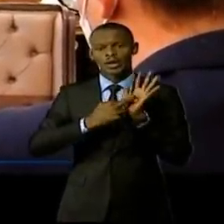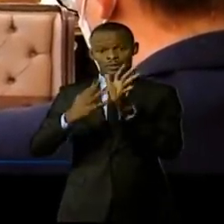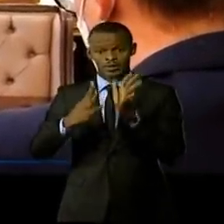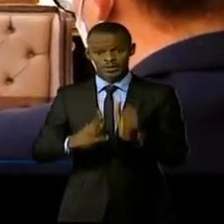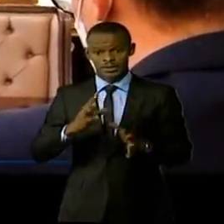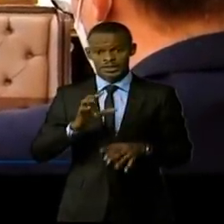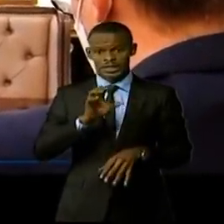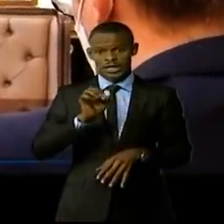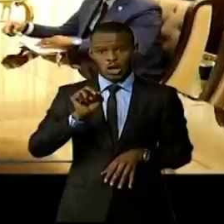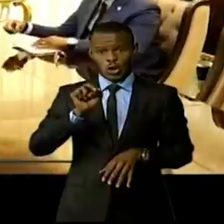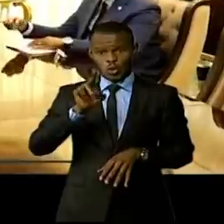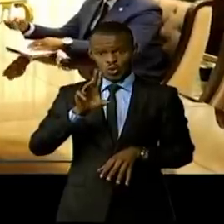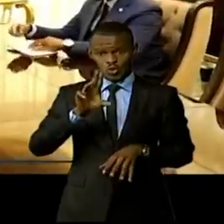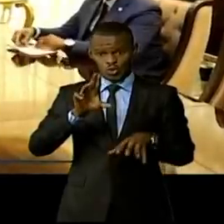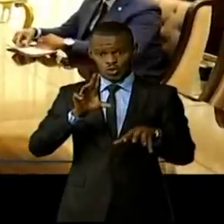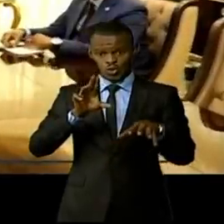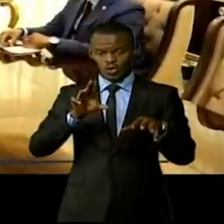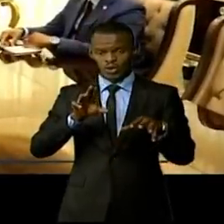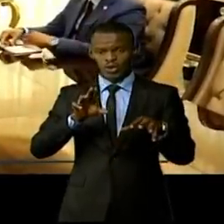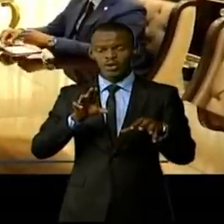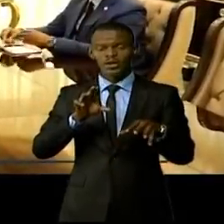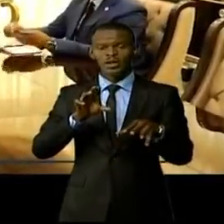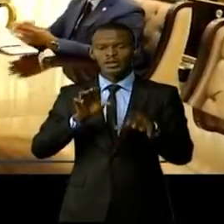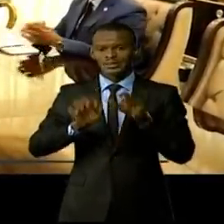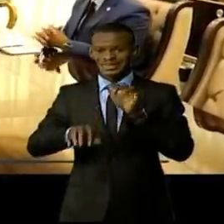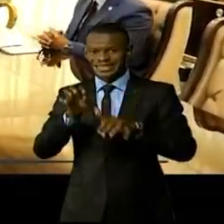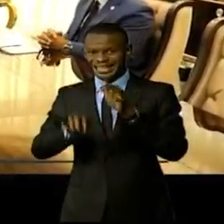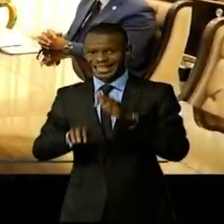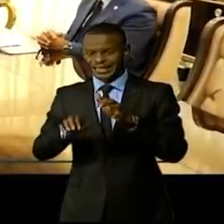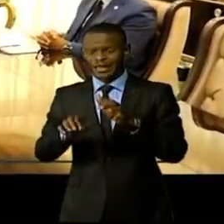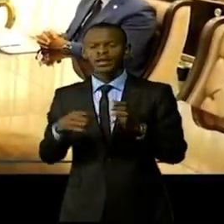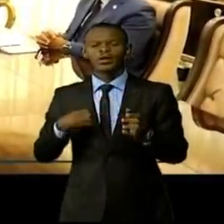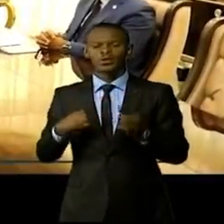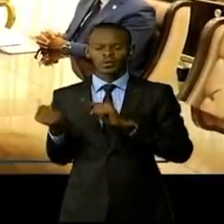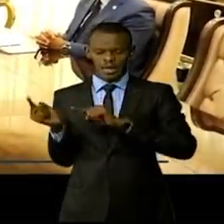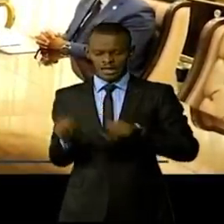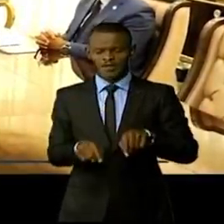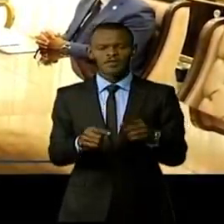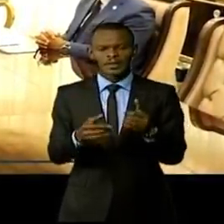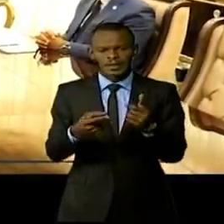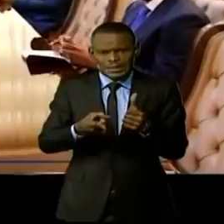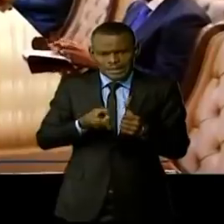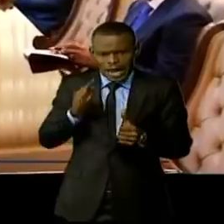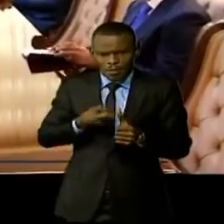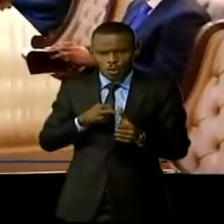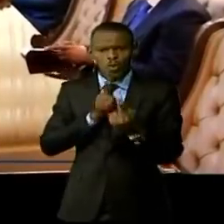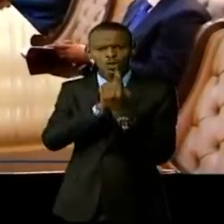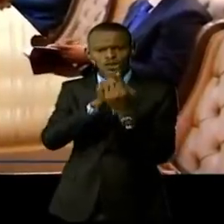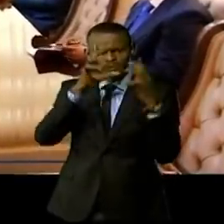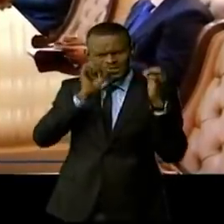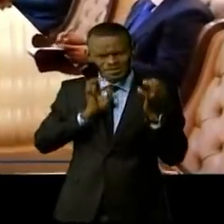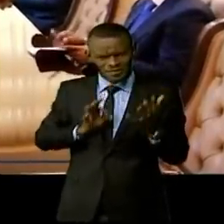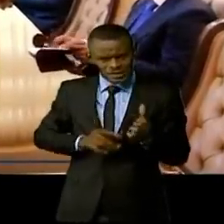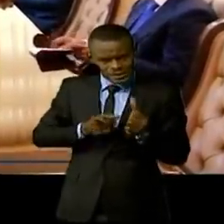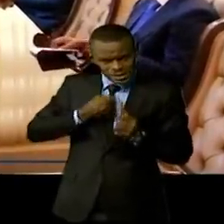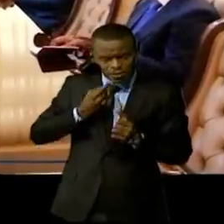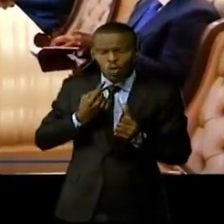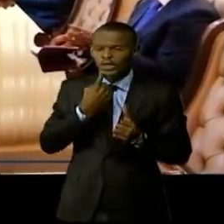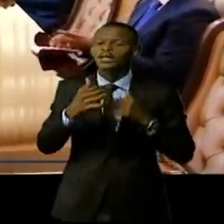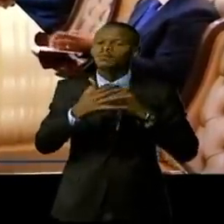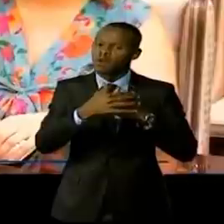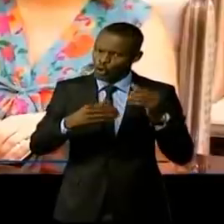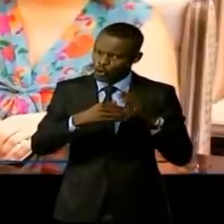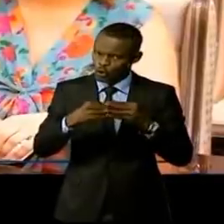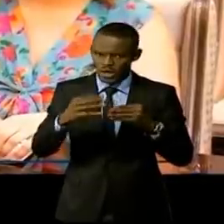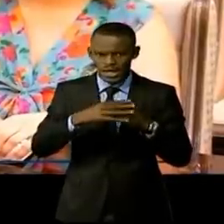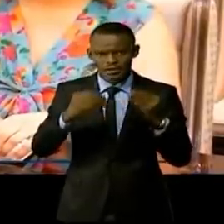à présenter les condoléances au chef de l'État suite au drame survenu au marché de Matadi Kibala le long de la route nationale